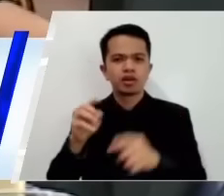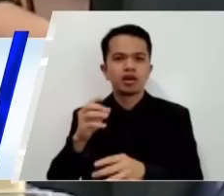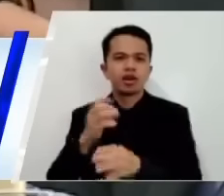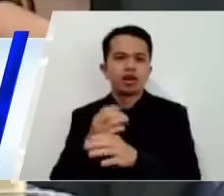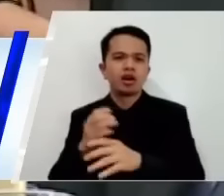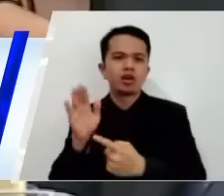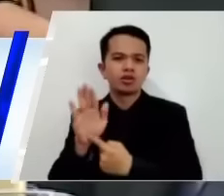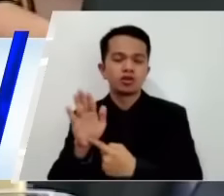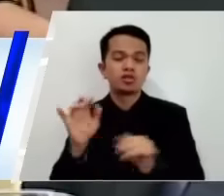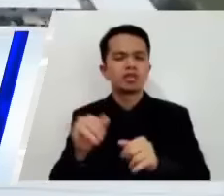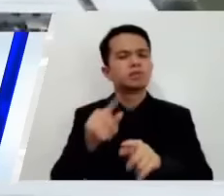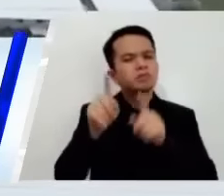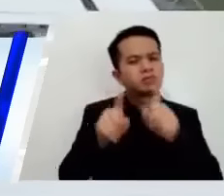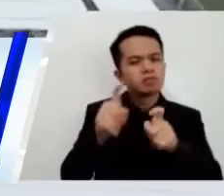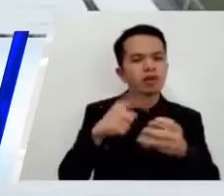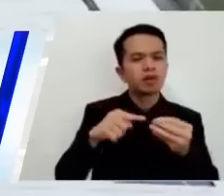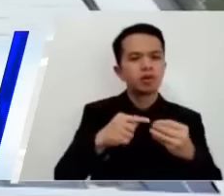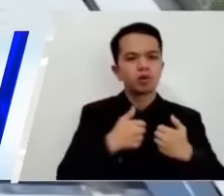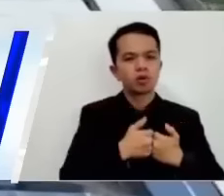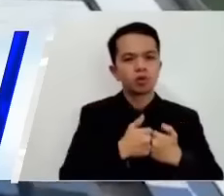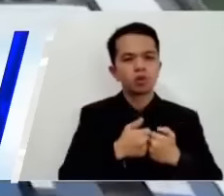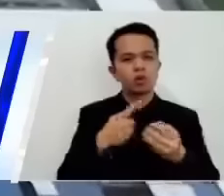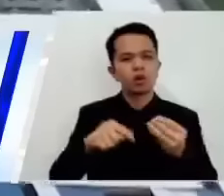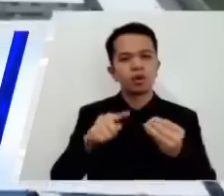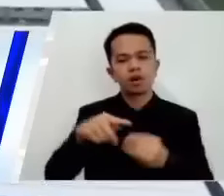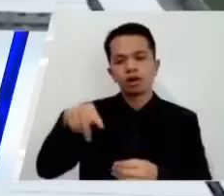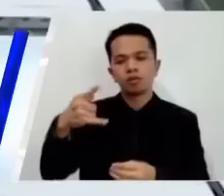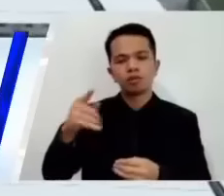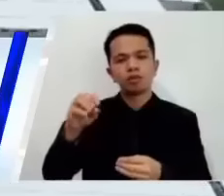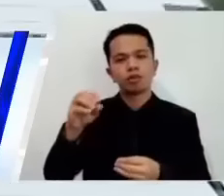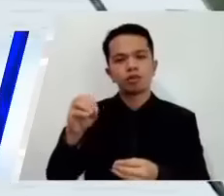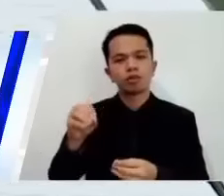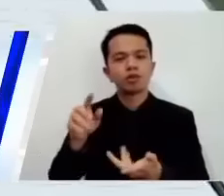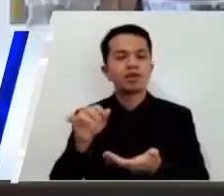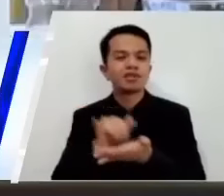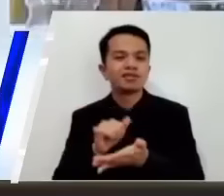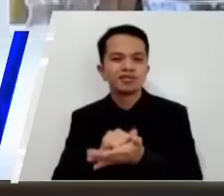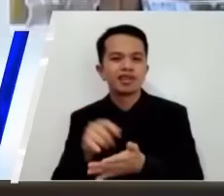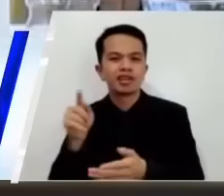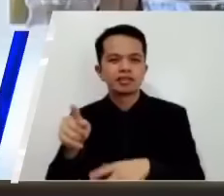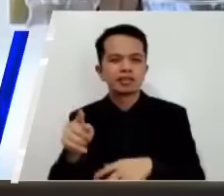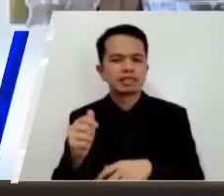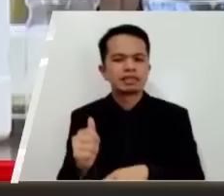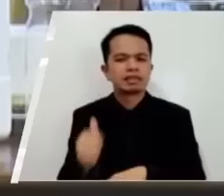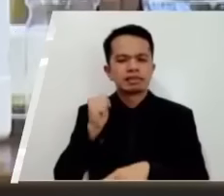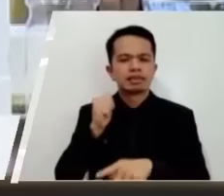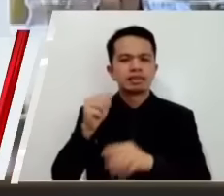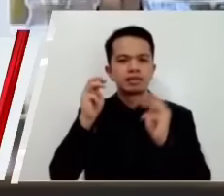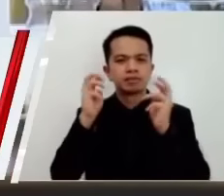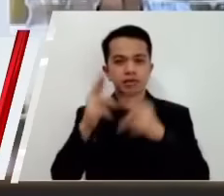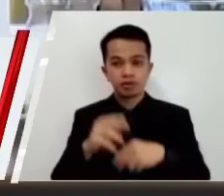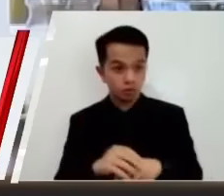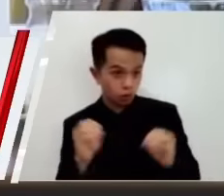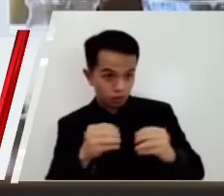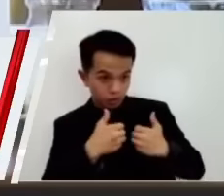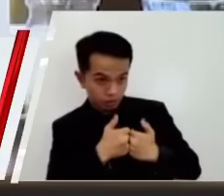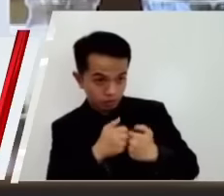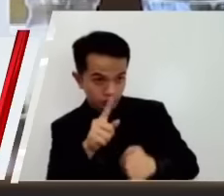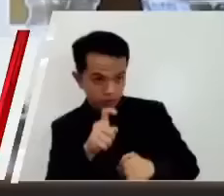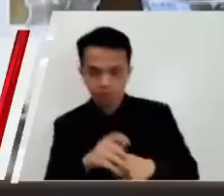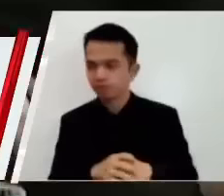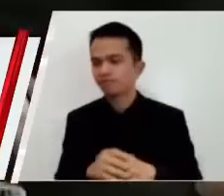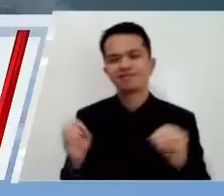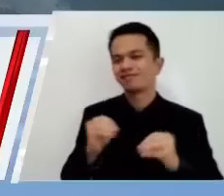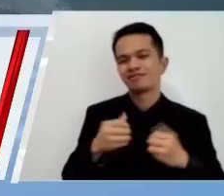umano'y karelasyon niyang may kaugnayan sa Pogo sa Bamban, bagay na itinanggi ng Mayora. Wala kang relasyon, ha? Wala po akong boyfriend, wala po